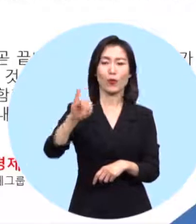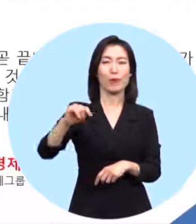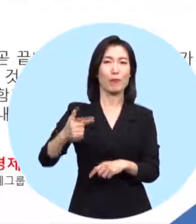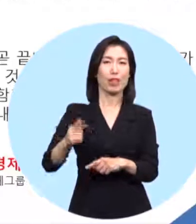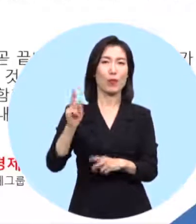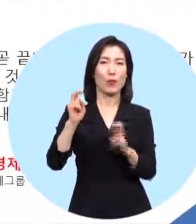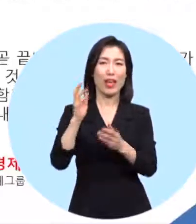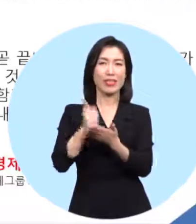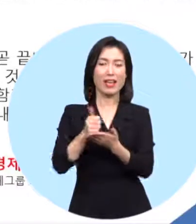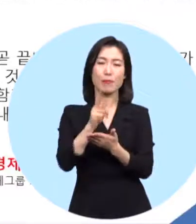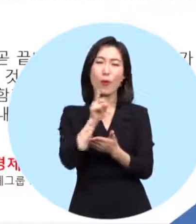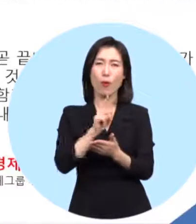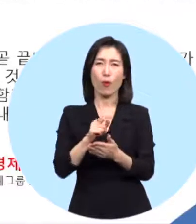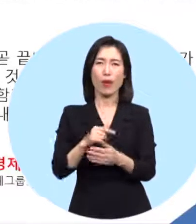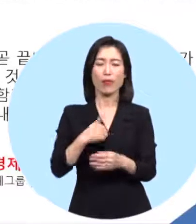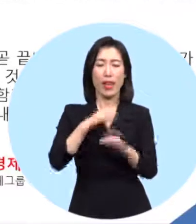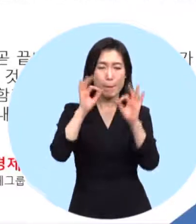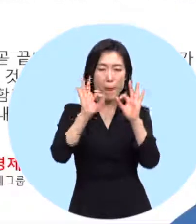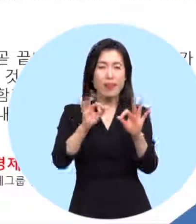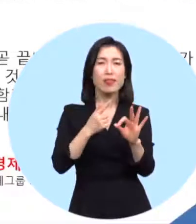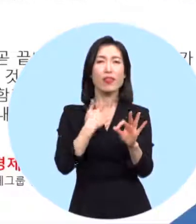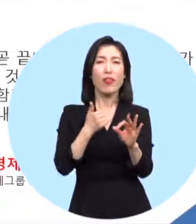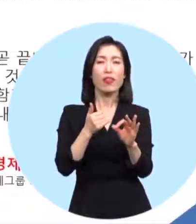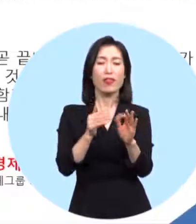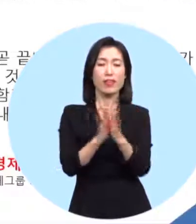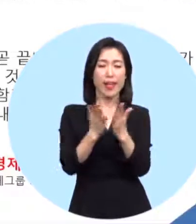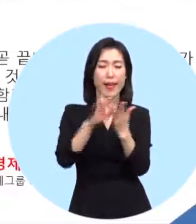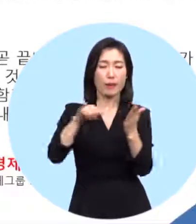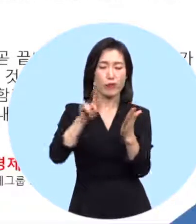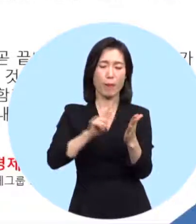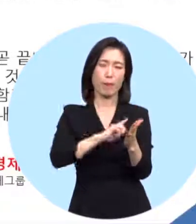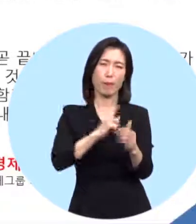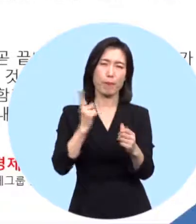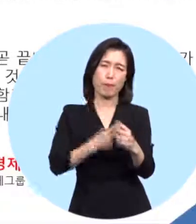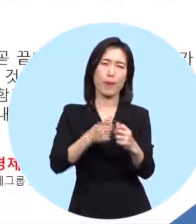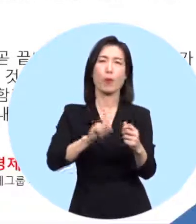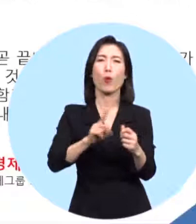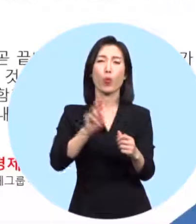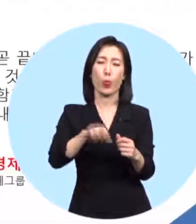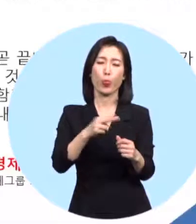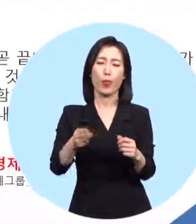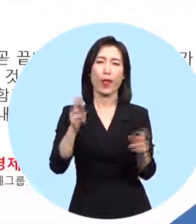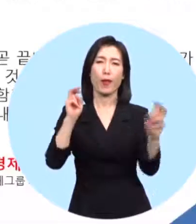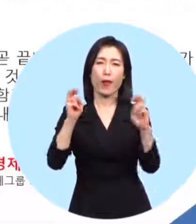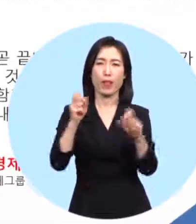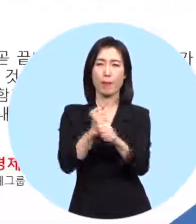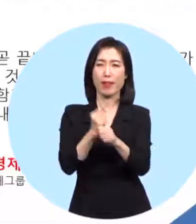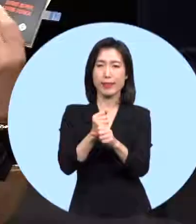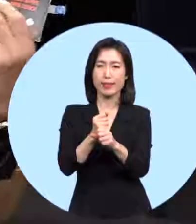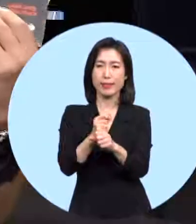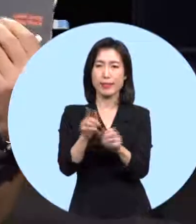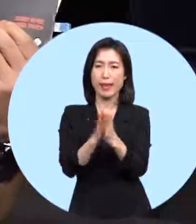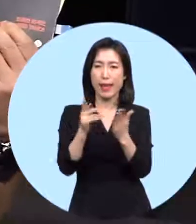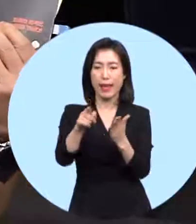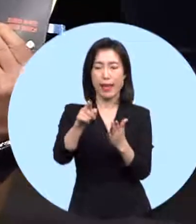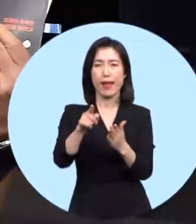제가 본 보고서 중에 최고는 롯데그룹에서 나온 요 책입니다. 여기 보이나 모르겠네요.